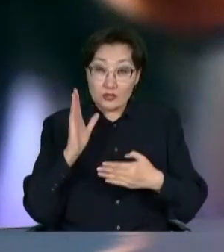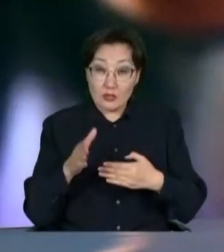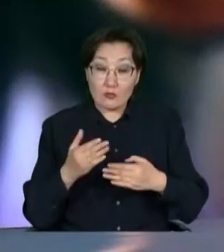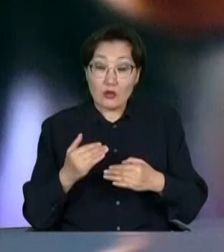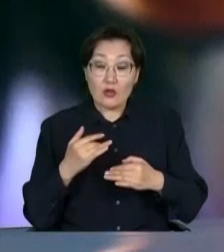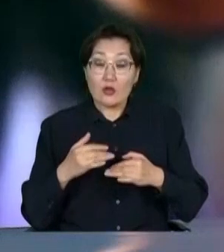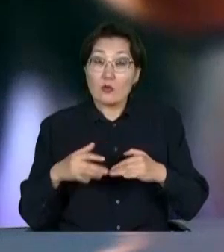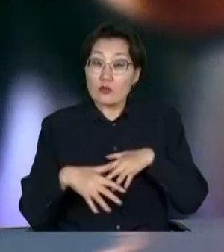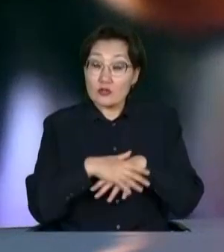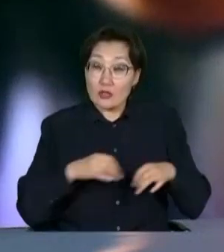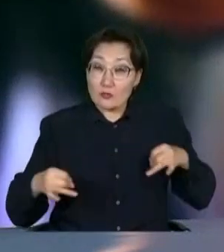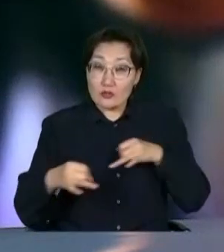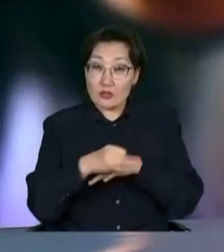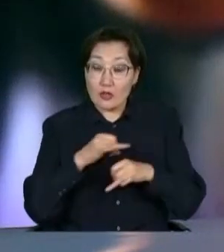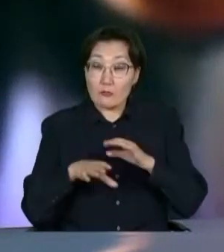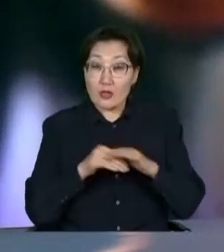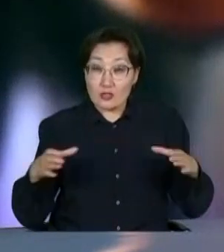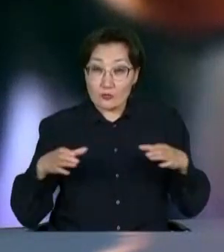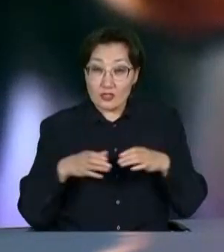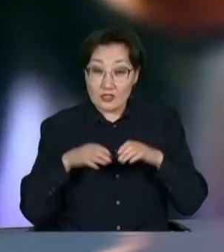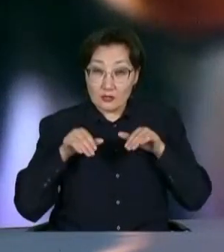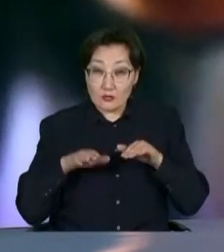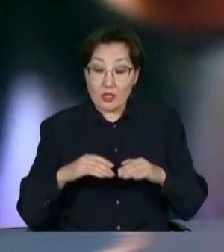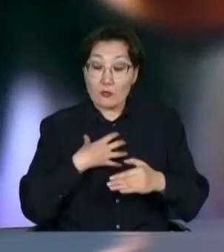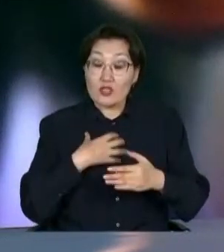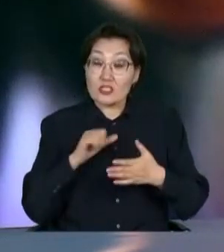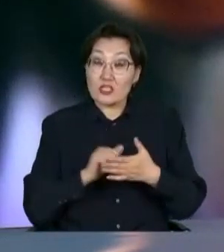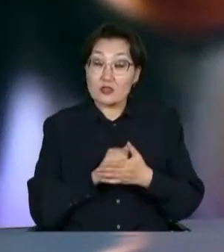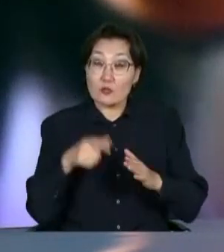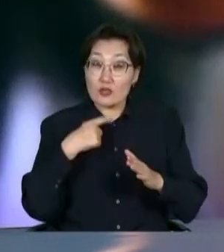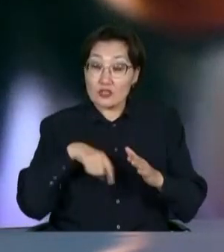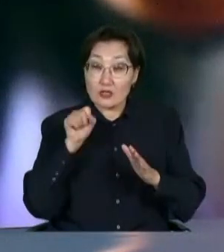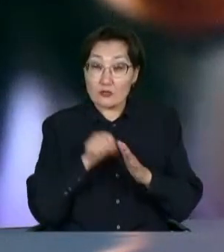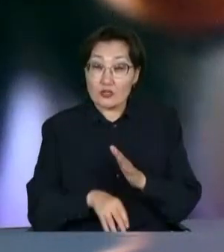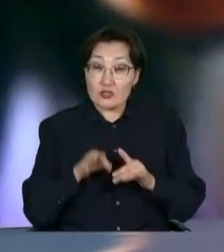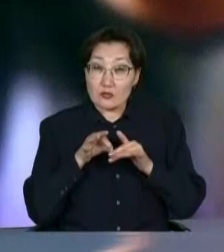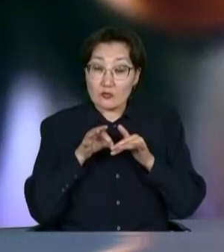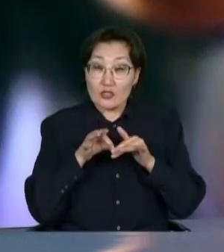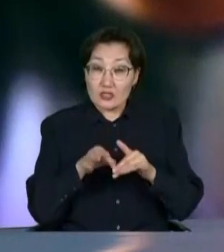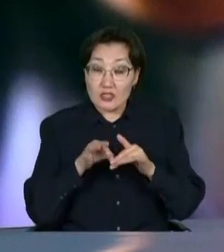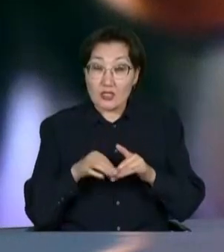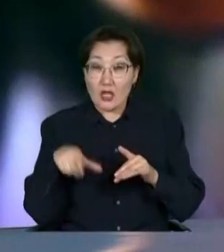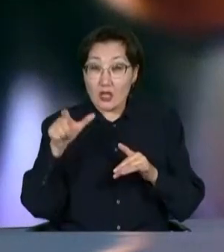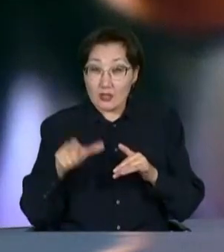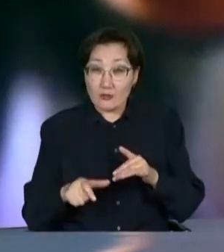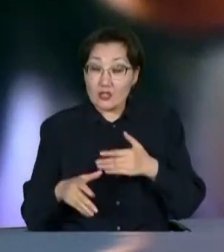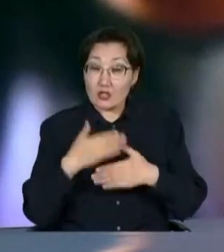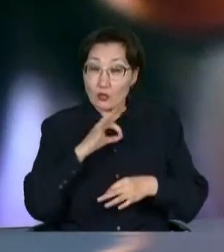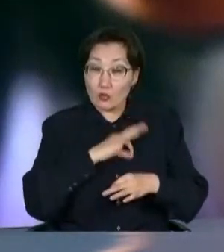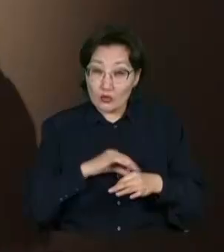jobasın bugün mäjlismendir birinşi okulumda makuldat. Mañızdı kujatta suicidke itermelegendirge de jaza koldanu